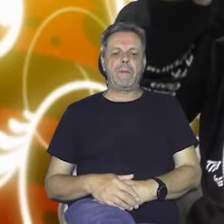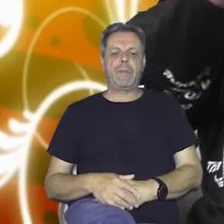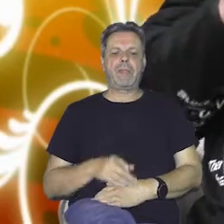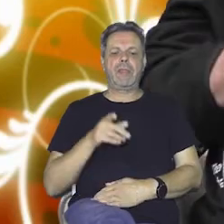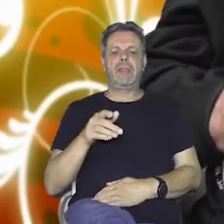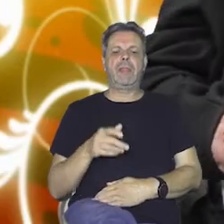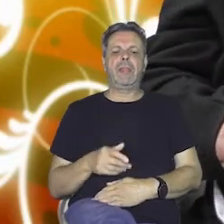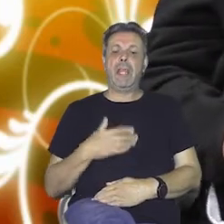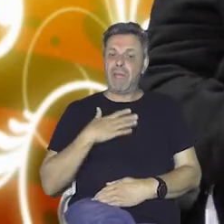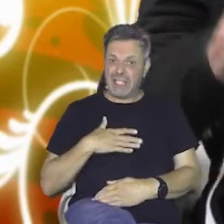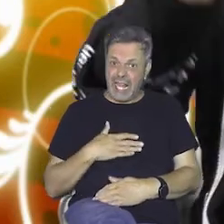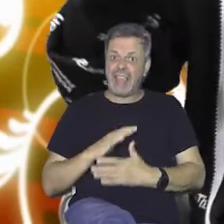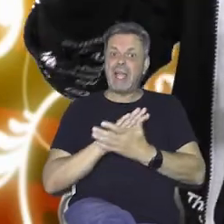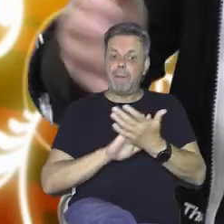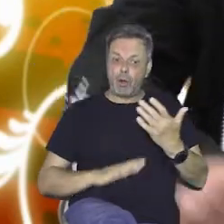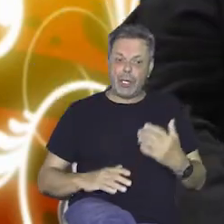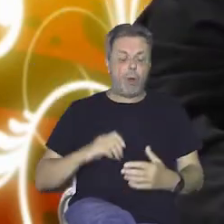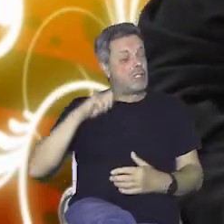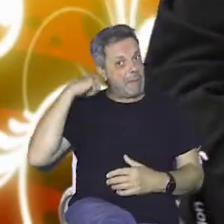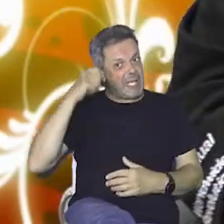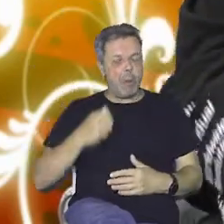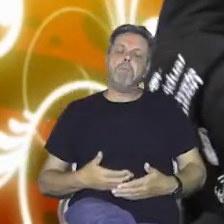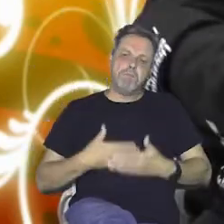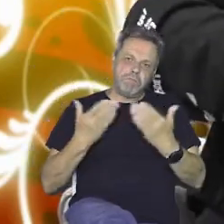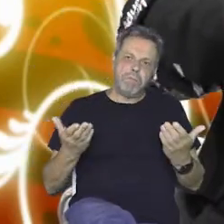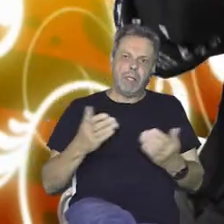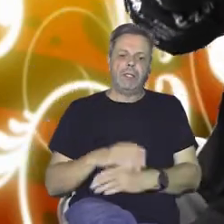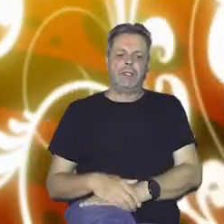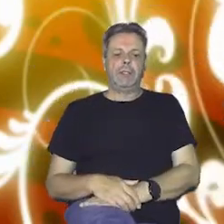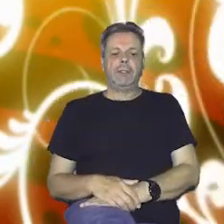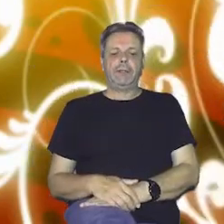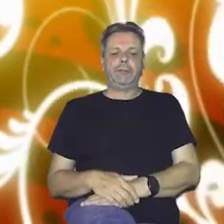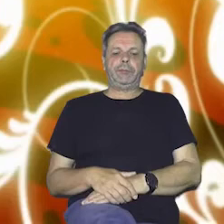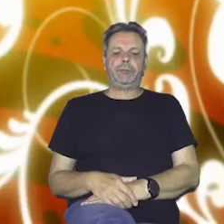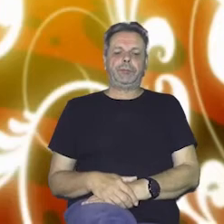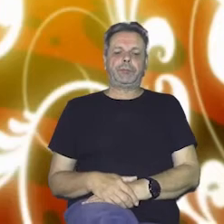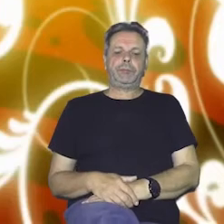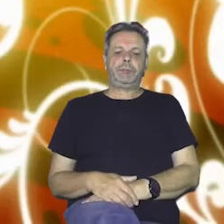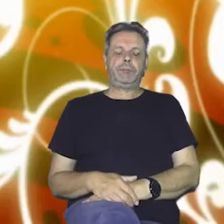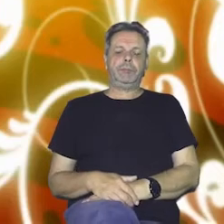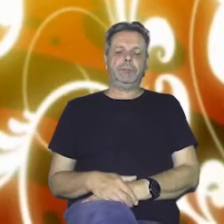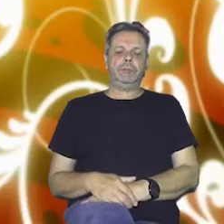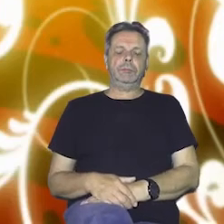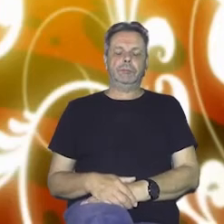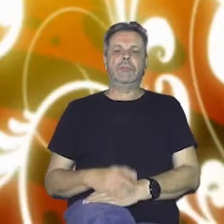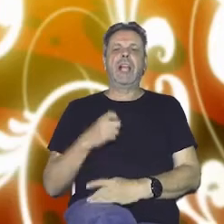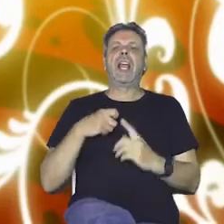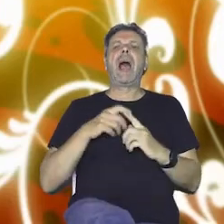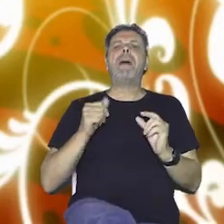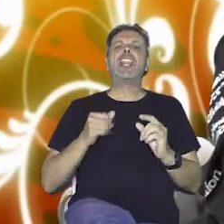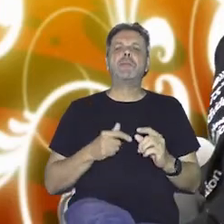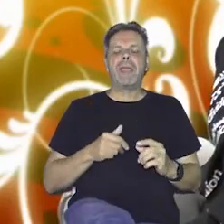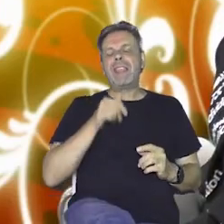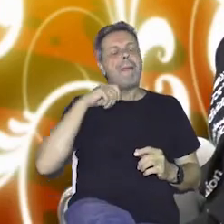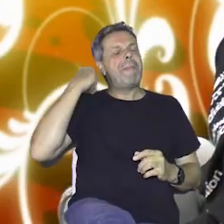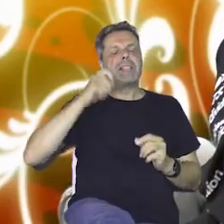htjela da krenemo sad ja sa pjesom, pa ćemo da nastaviti odmah tvoj životopis. Klapa Rišpet i pjesma Bojim